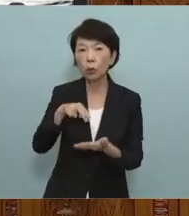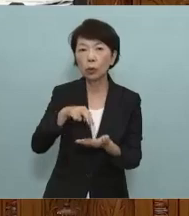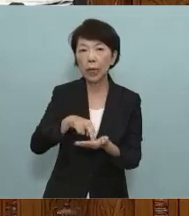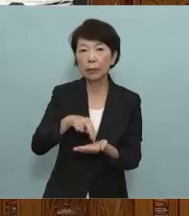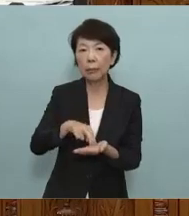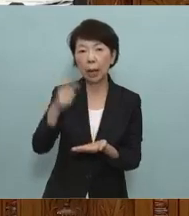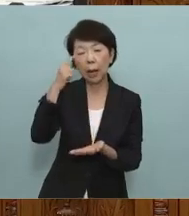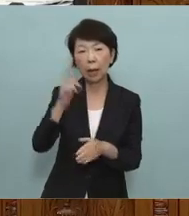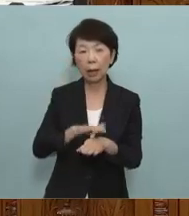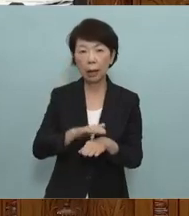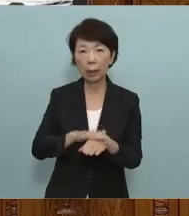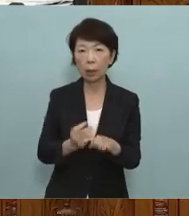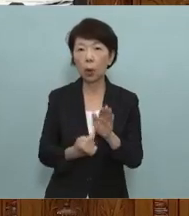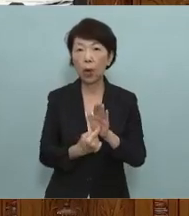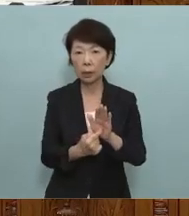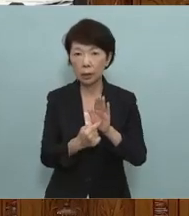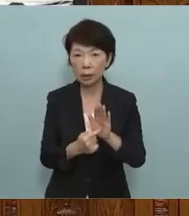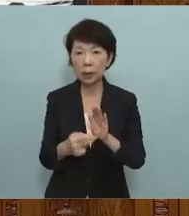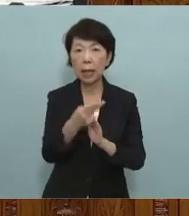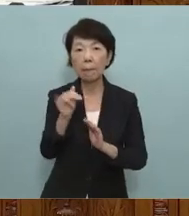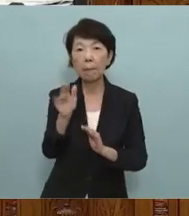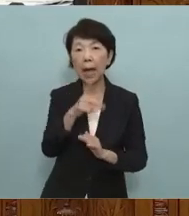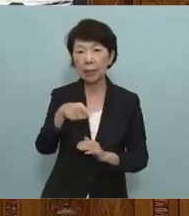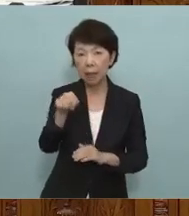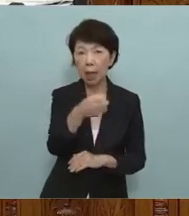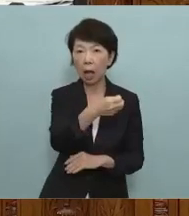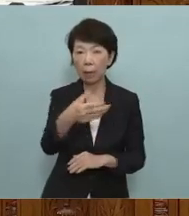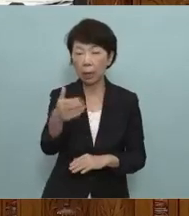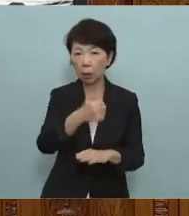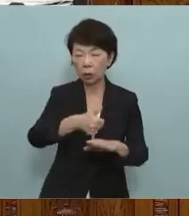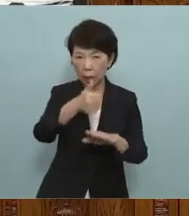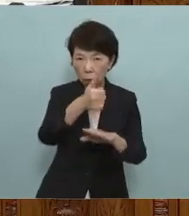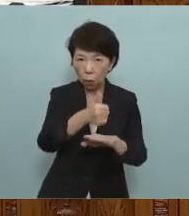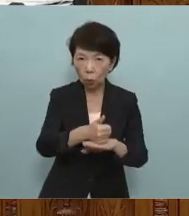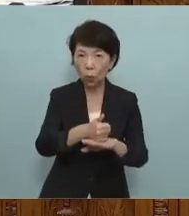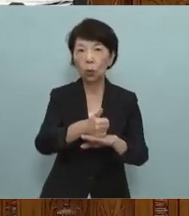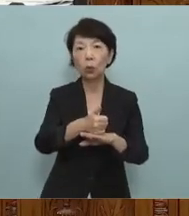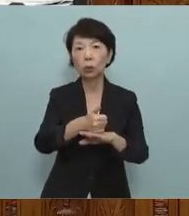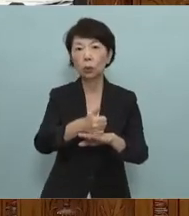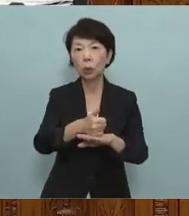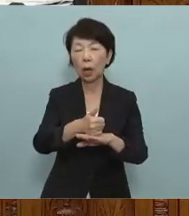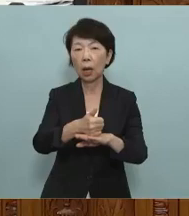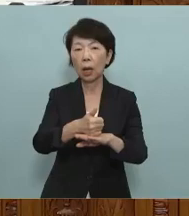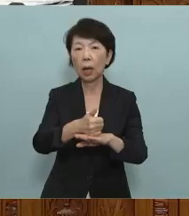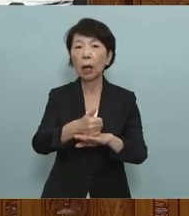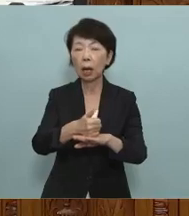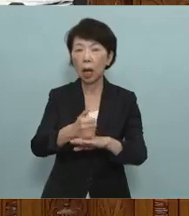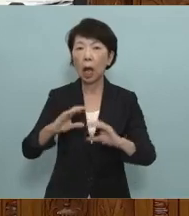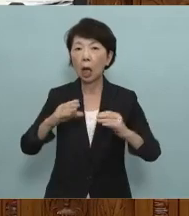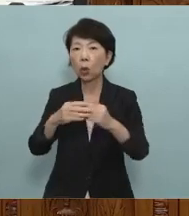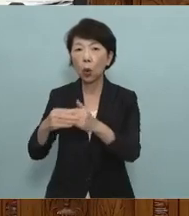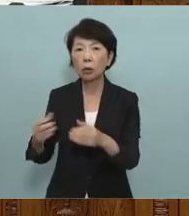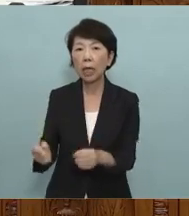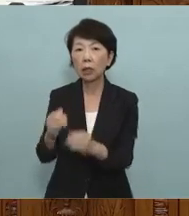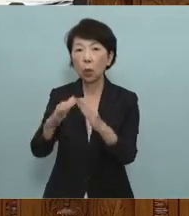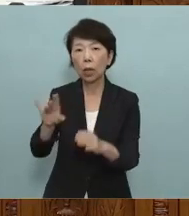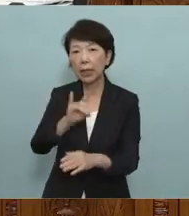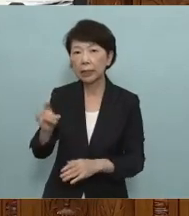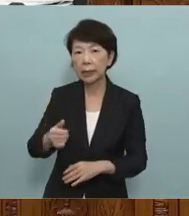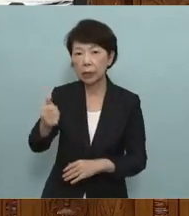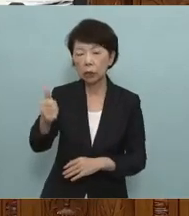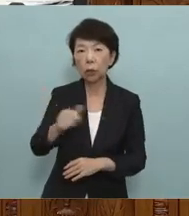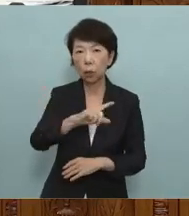信し、またバイデン米国大統領やクール氏国連総会議長を含